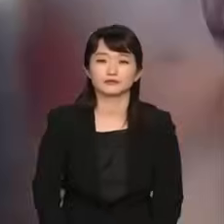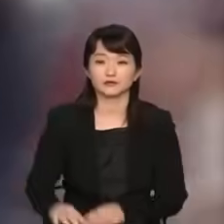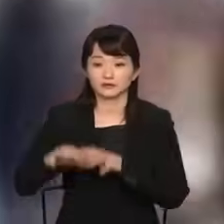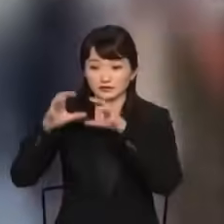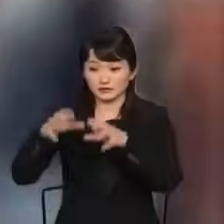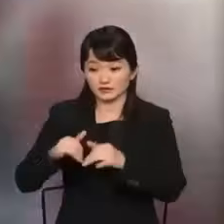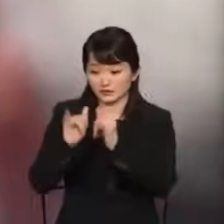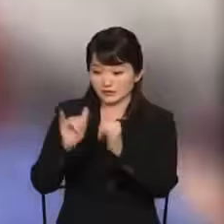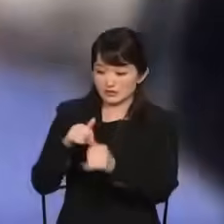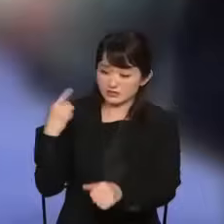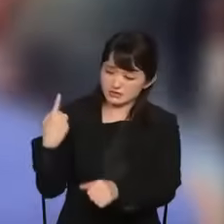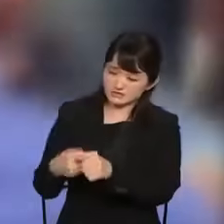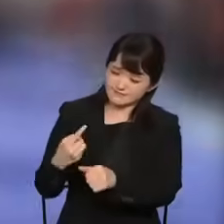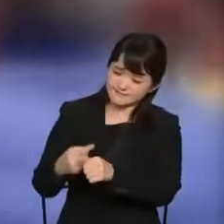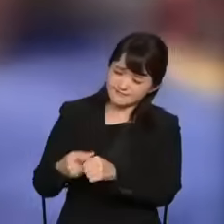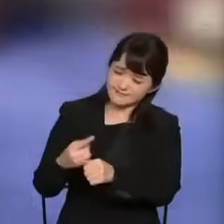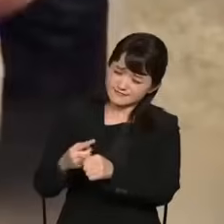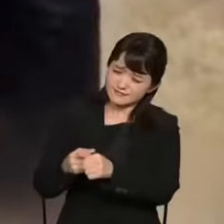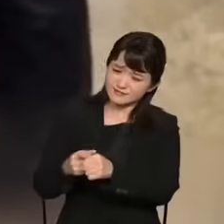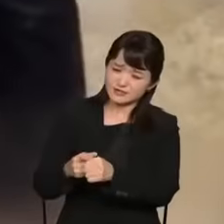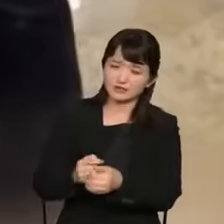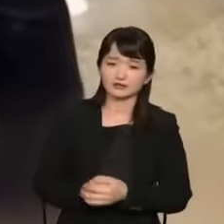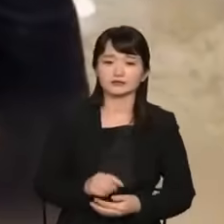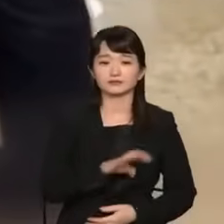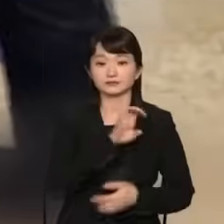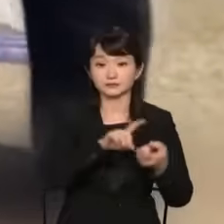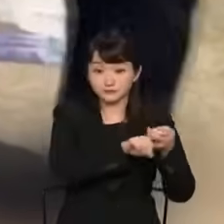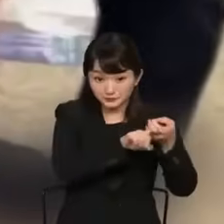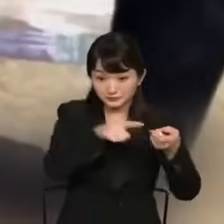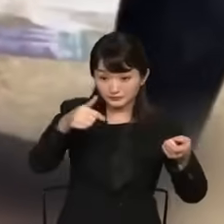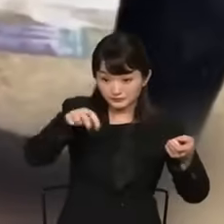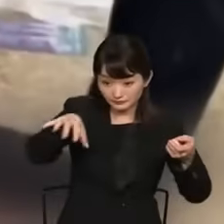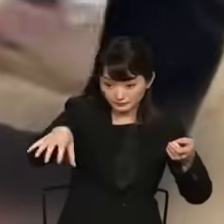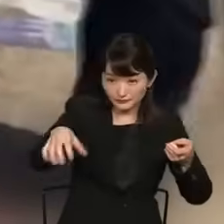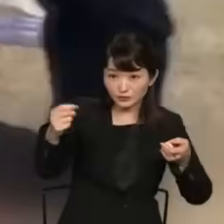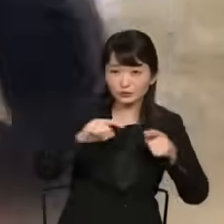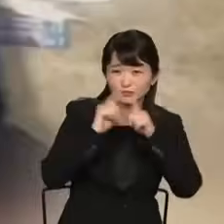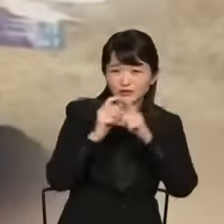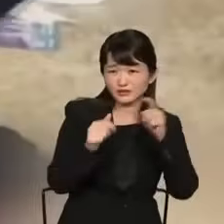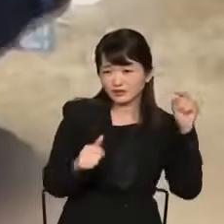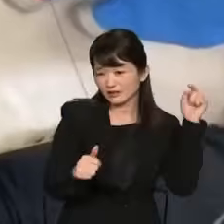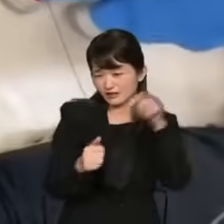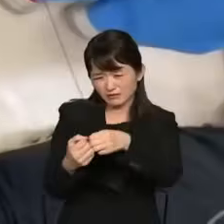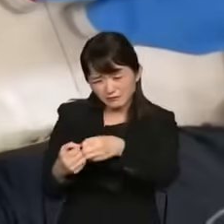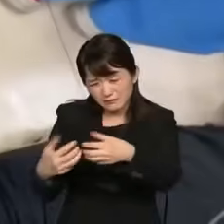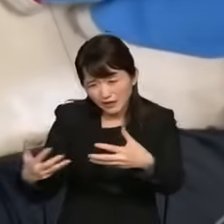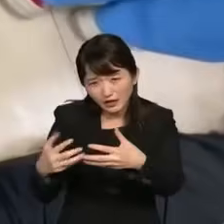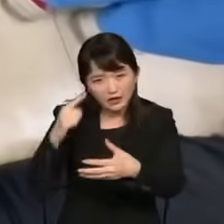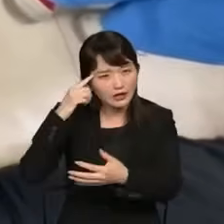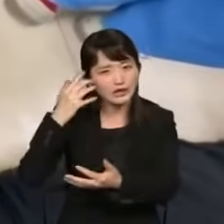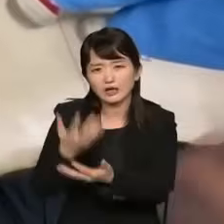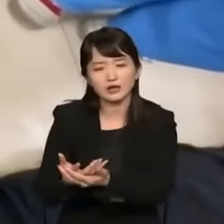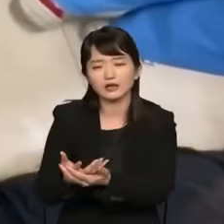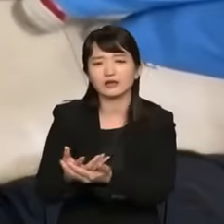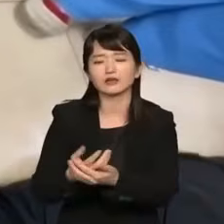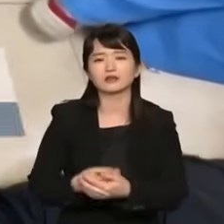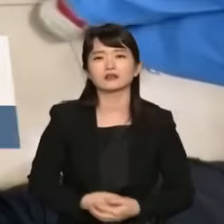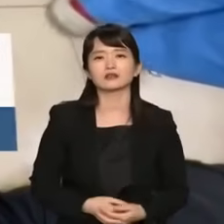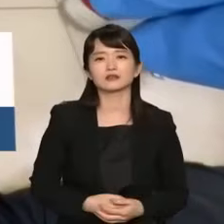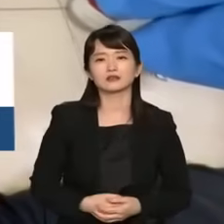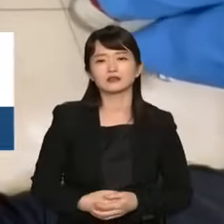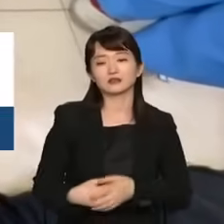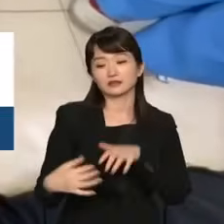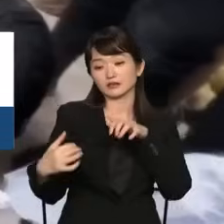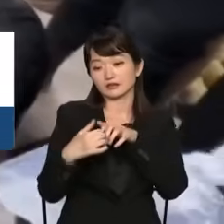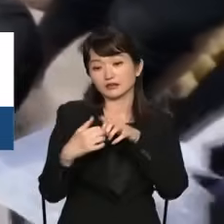국제사회의 비판이 잇따랐습니다. 유럽연합은 가자지구에서 또다시 민간인 학살이 발생한 건 충격적이라고 했고 휴전